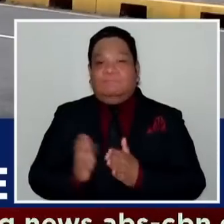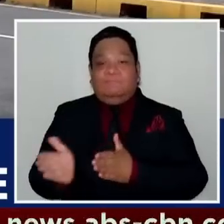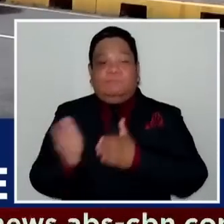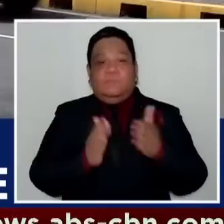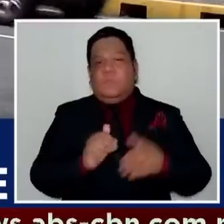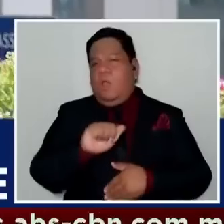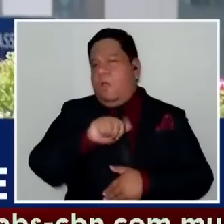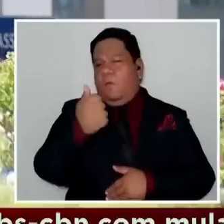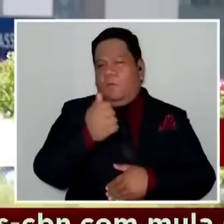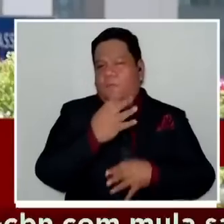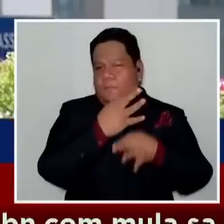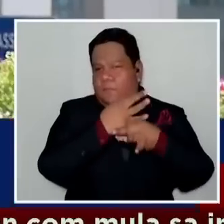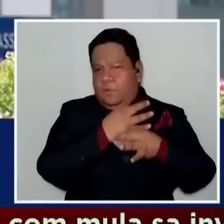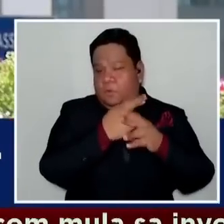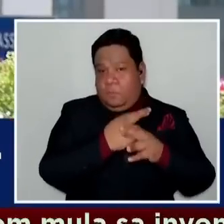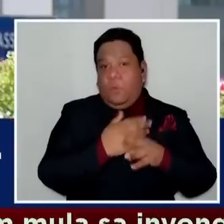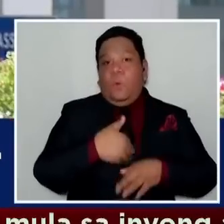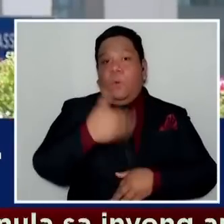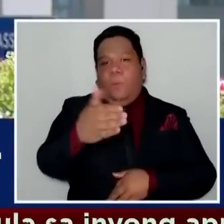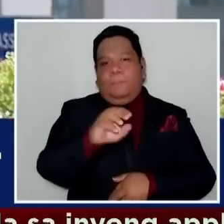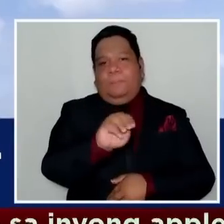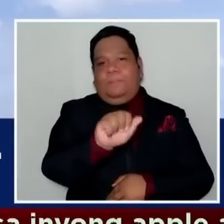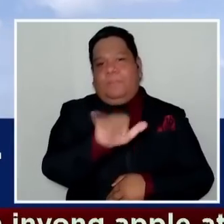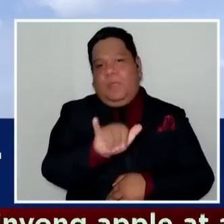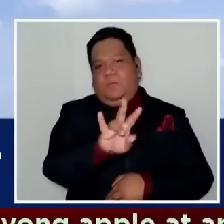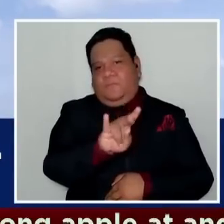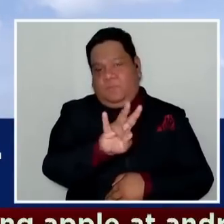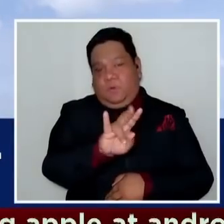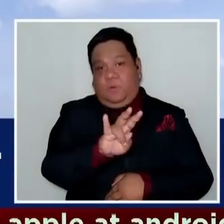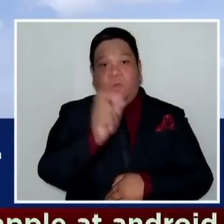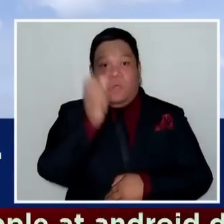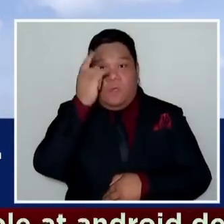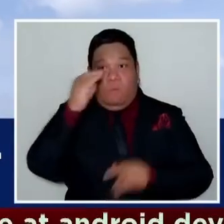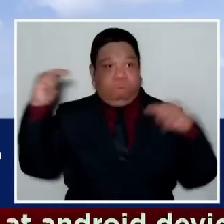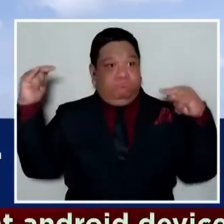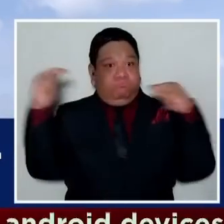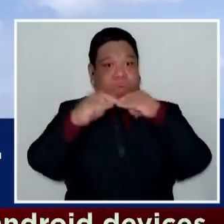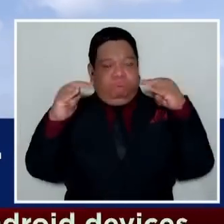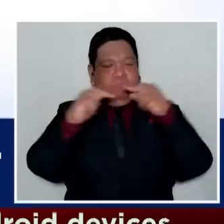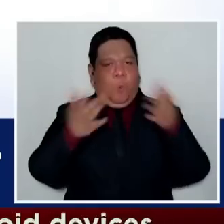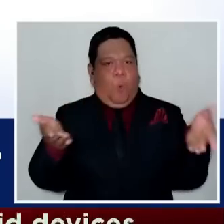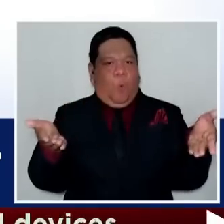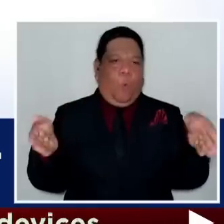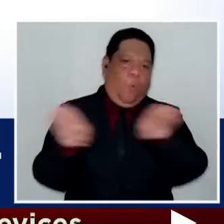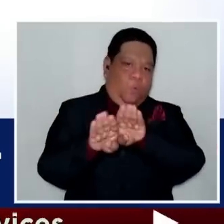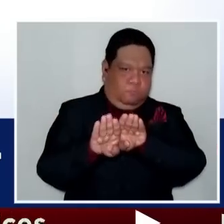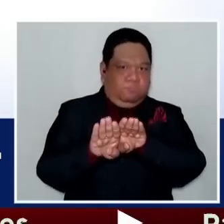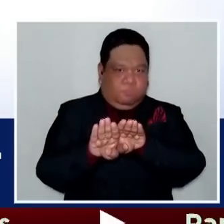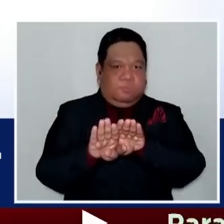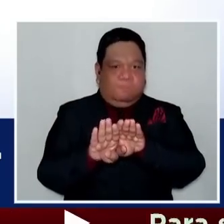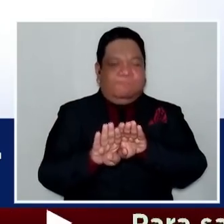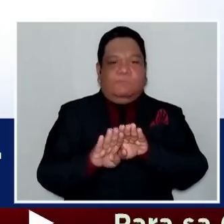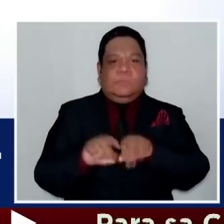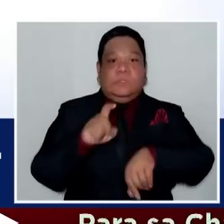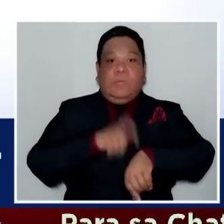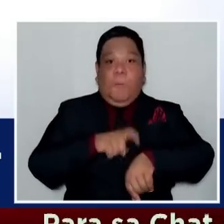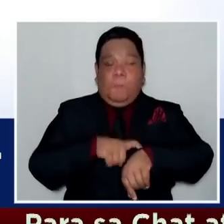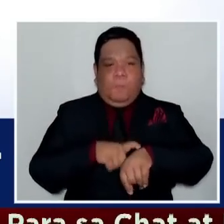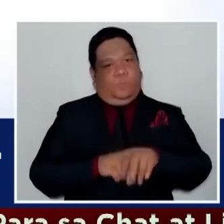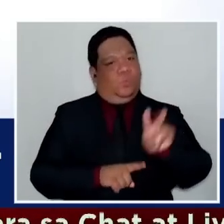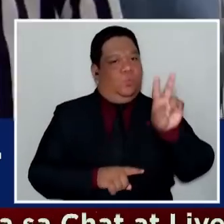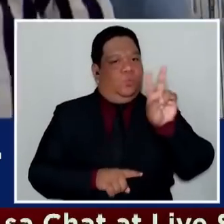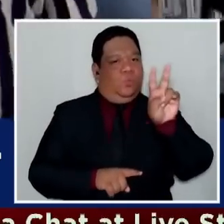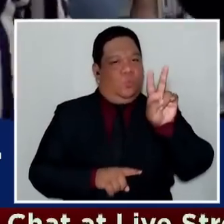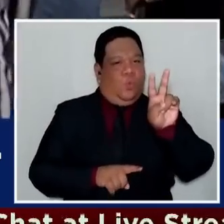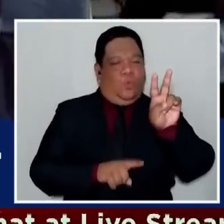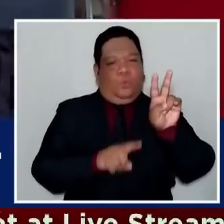May 17 kung saan isasara ang airspace o wala munang paliliparing mga eroplano mula alas 12 hanggang alas 6 ng